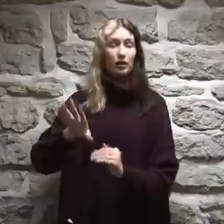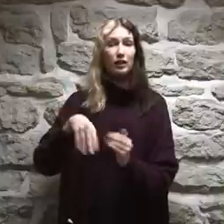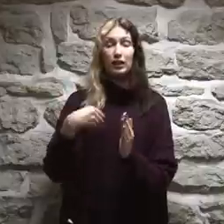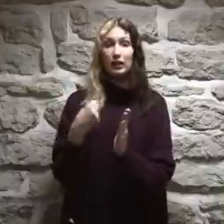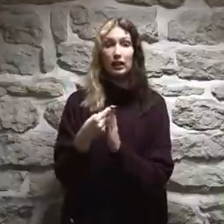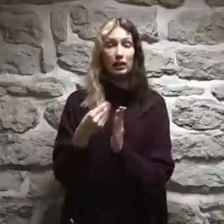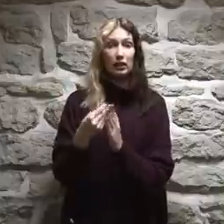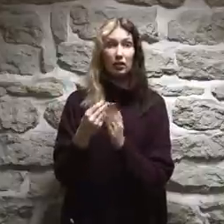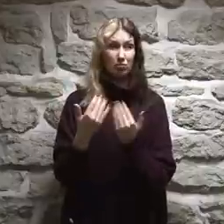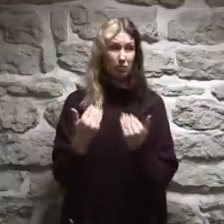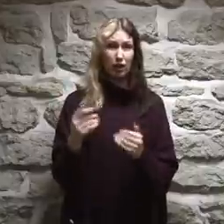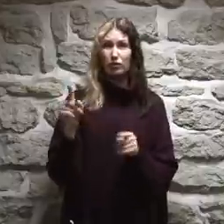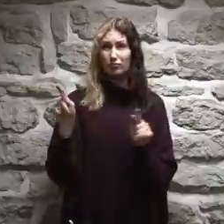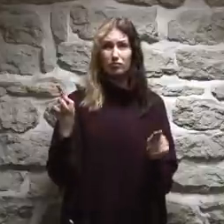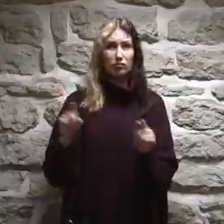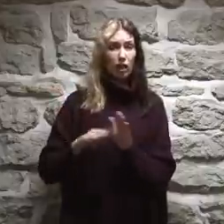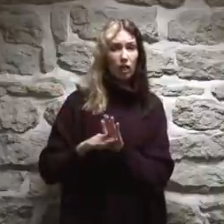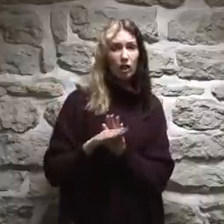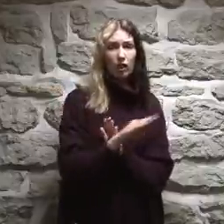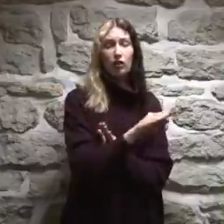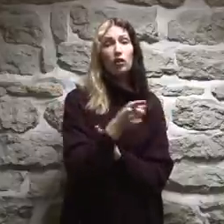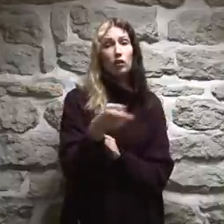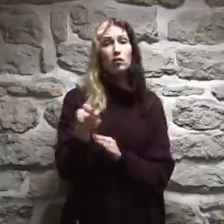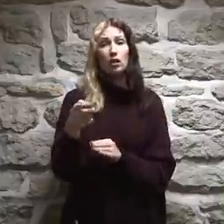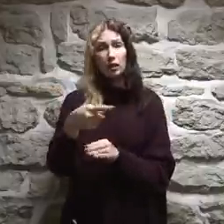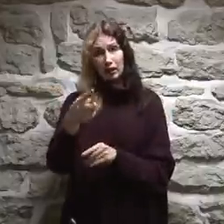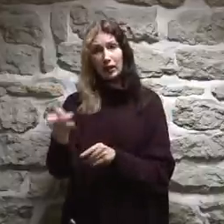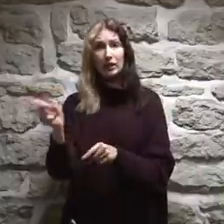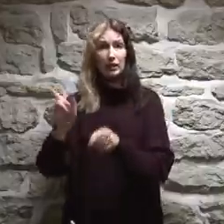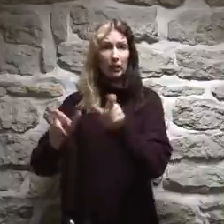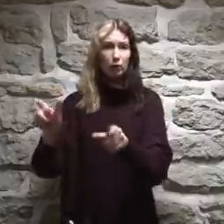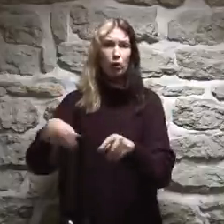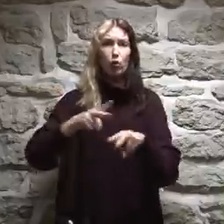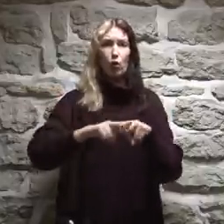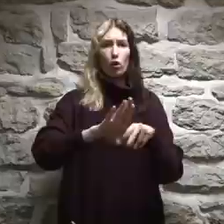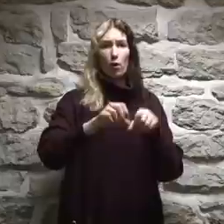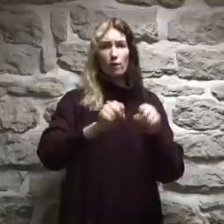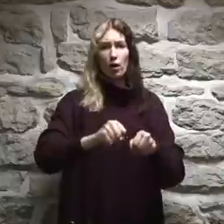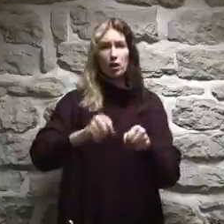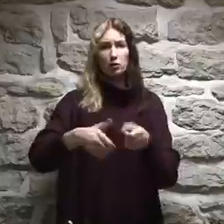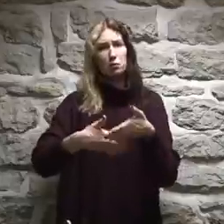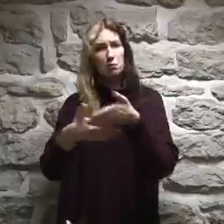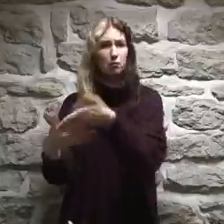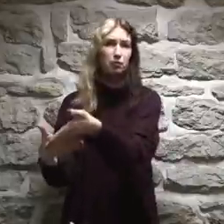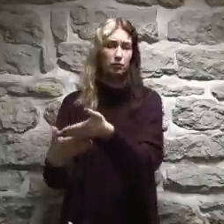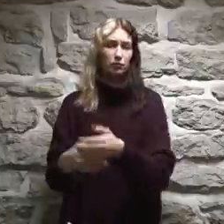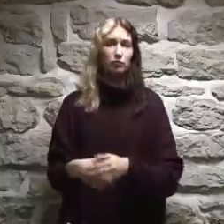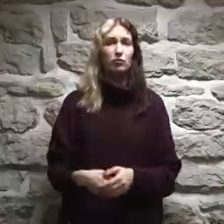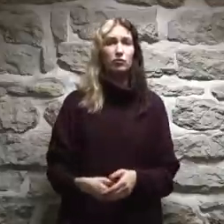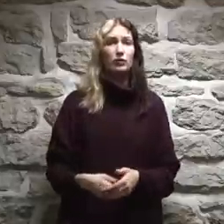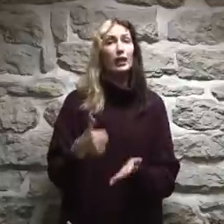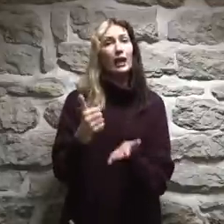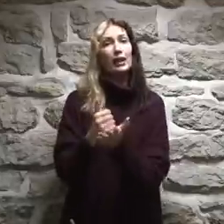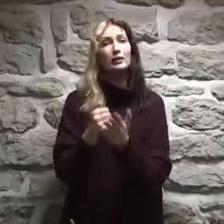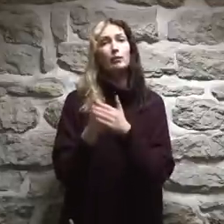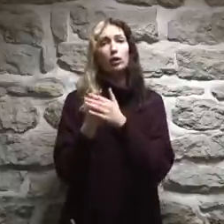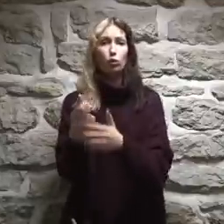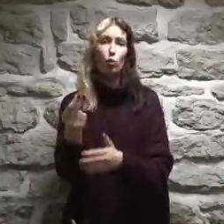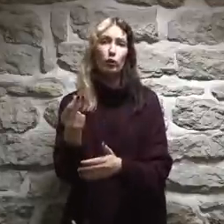väga palju tõusnud, siis nemad saavad kohalikest omavalitsustest abi ja seal keskmine väljamaksud toetus